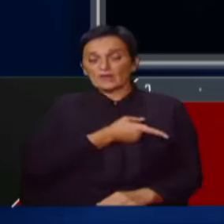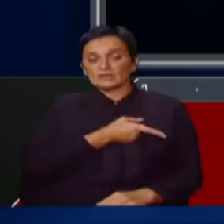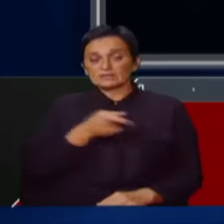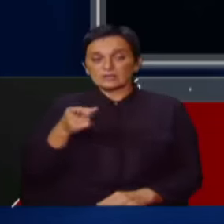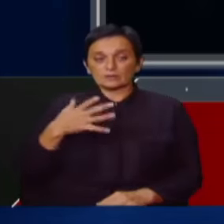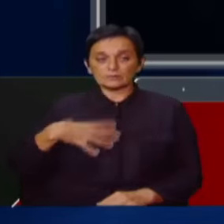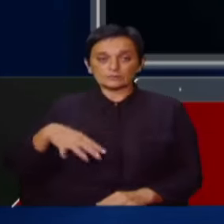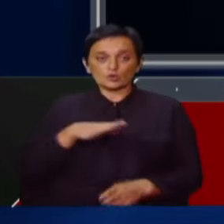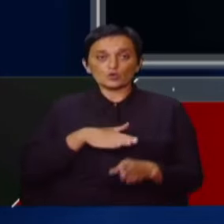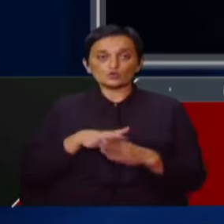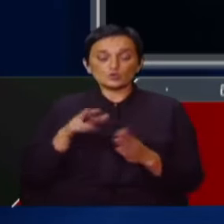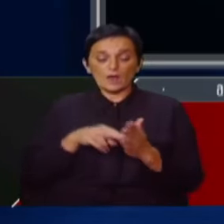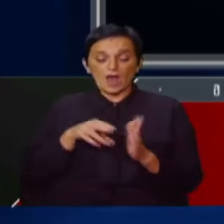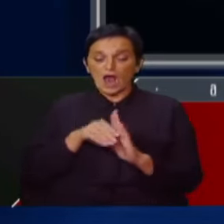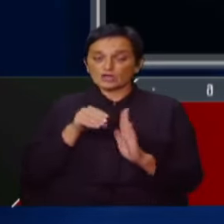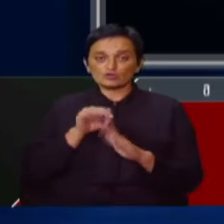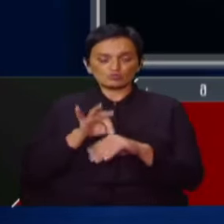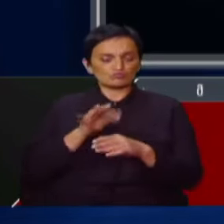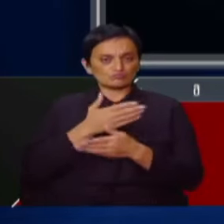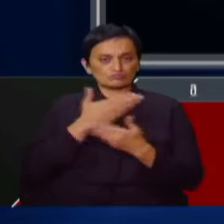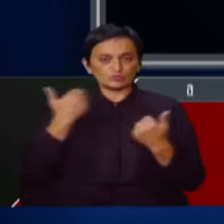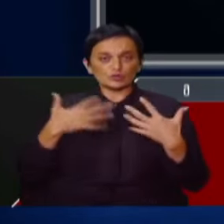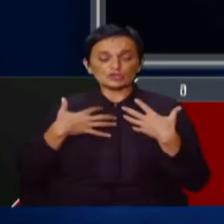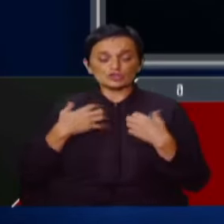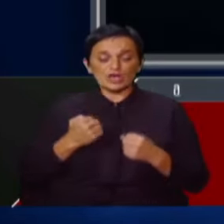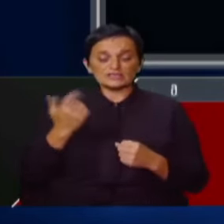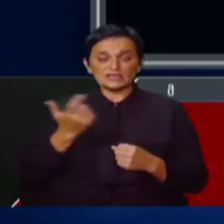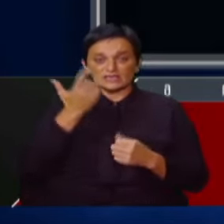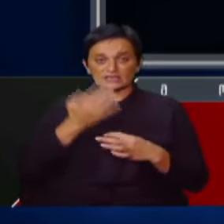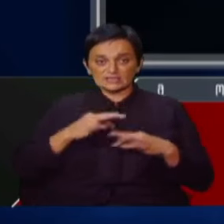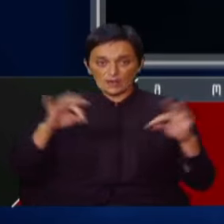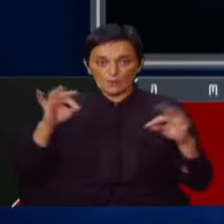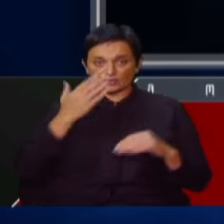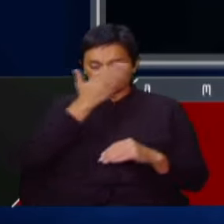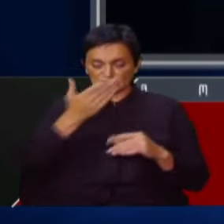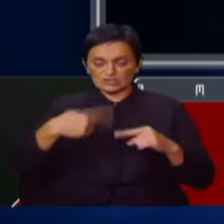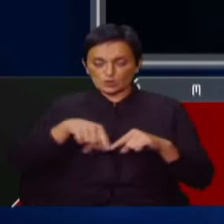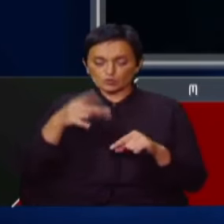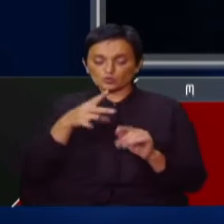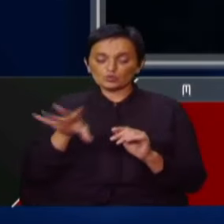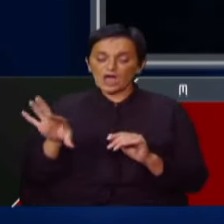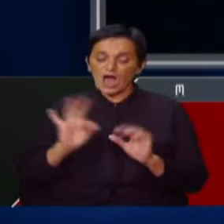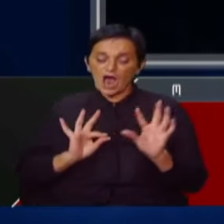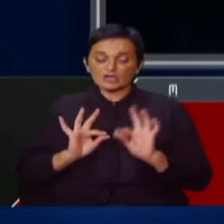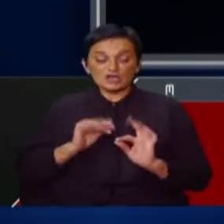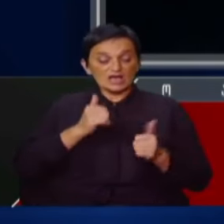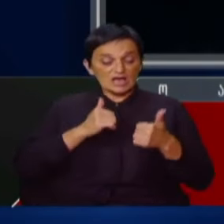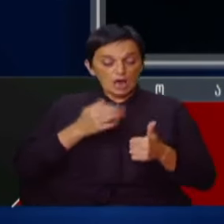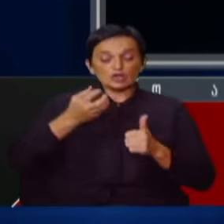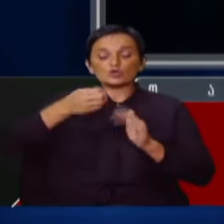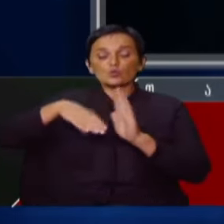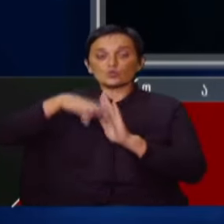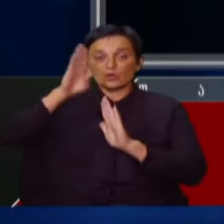განმავლობაში საქართველოში სრულფასოვანი არჩევნები არ ჩატარებულა. ჯანსაღ დემოკრატიულ სისტემაში საზოგადოებას უნდა ჰქონდეს არჩევანი კარგსა და უკეთეს შორის.